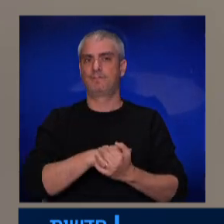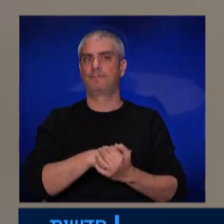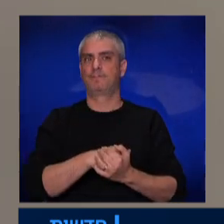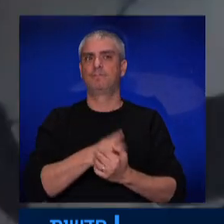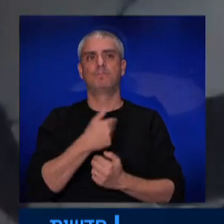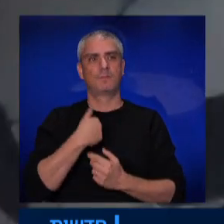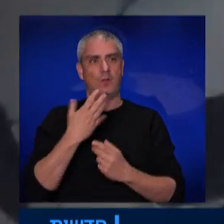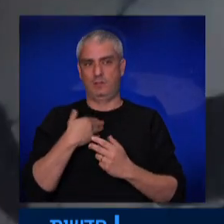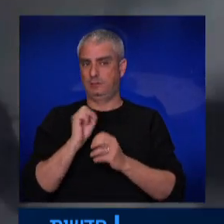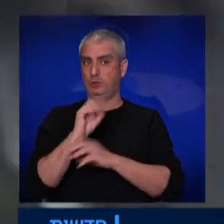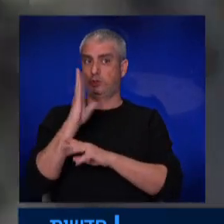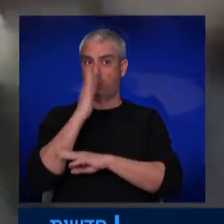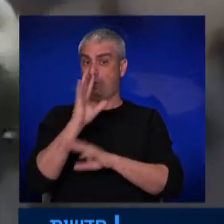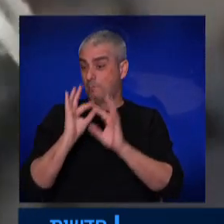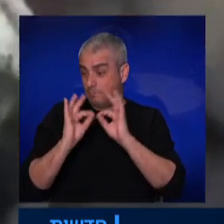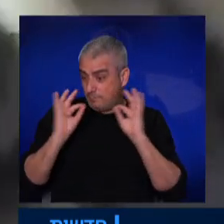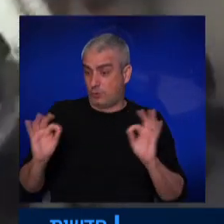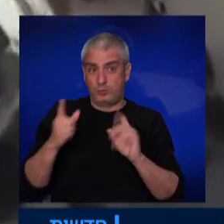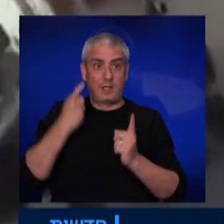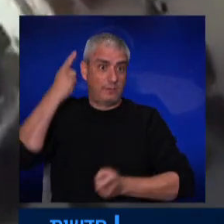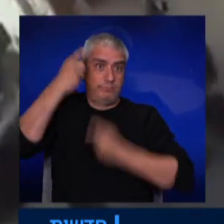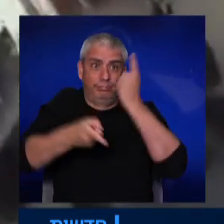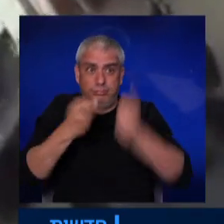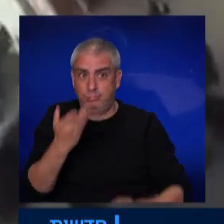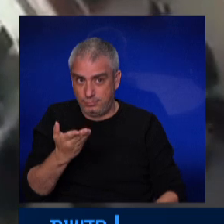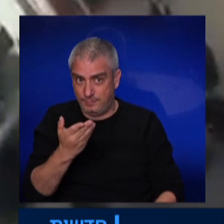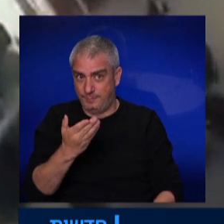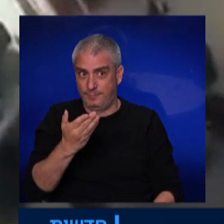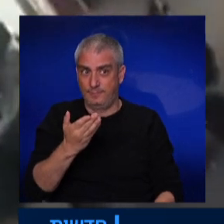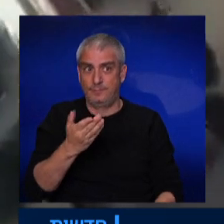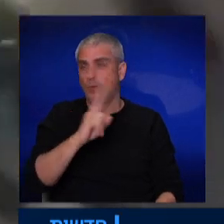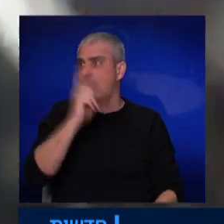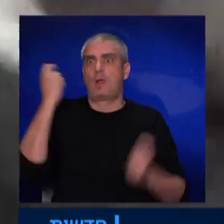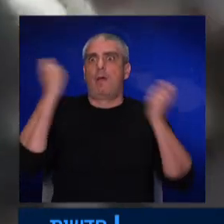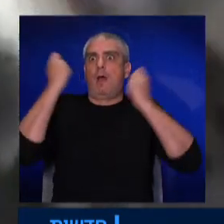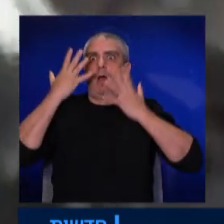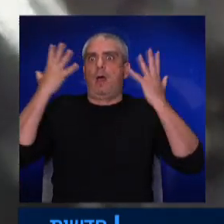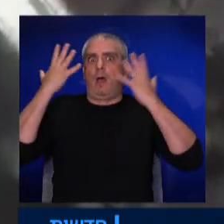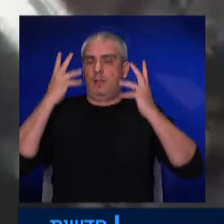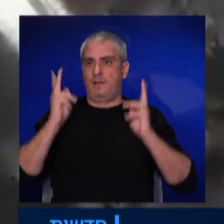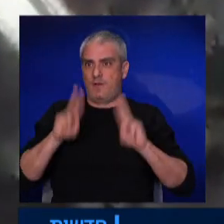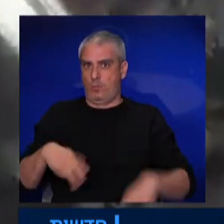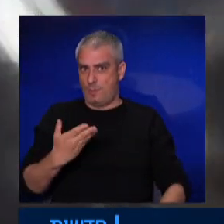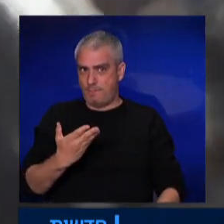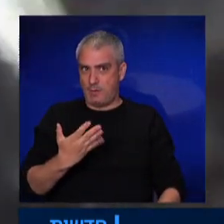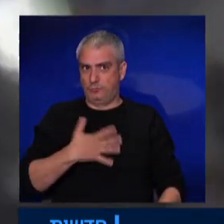going live on air when the attack happened. Everyone was terrified